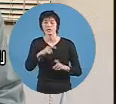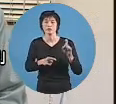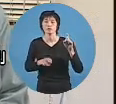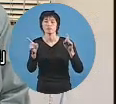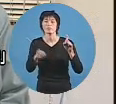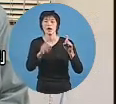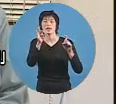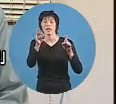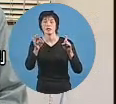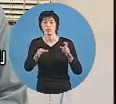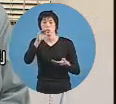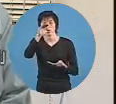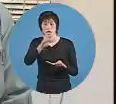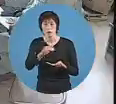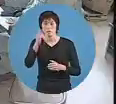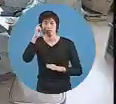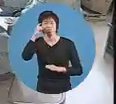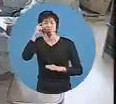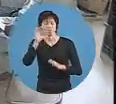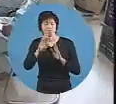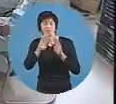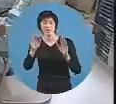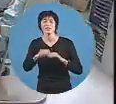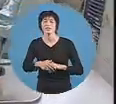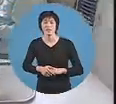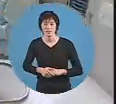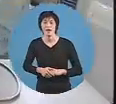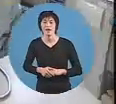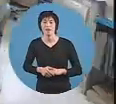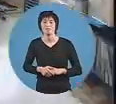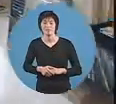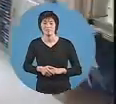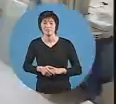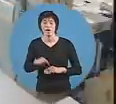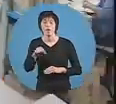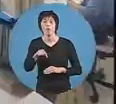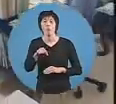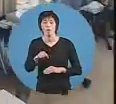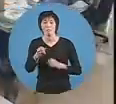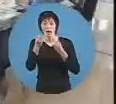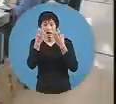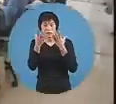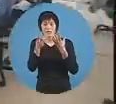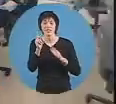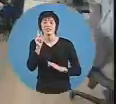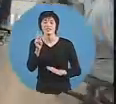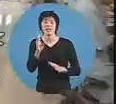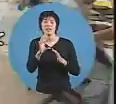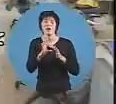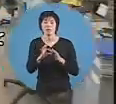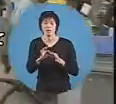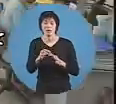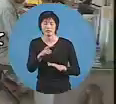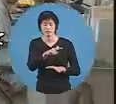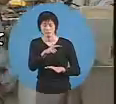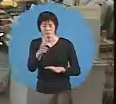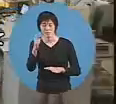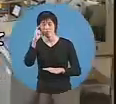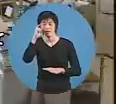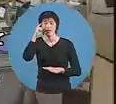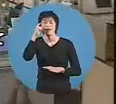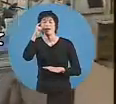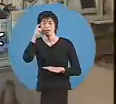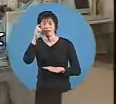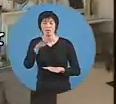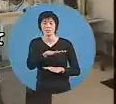量大作戦というのを開始しております。このゴミ政策課というのは新しい課でありますので、新しい政策をど